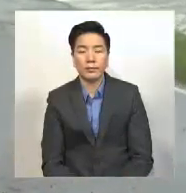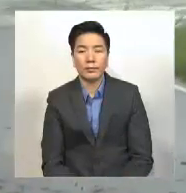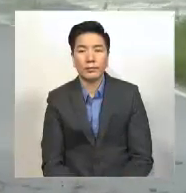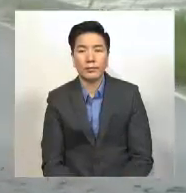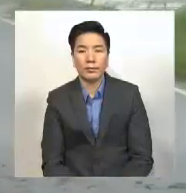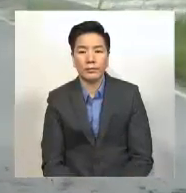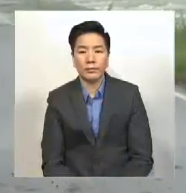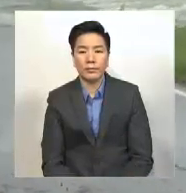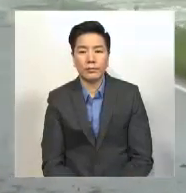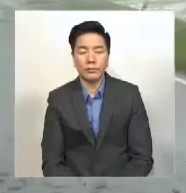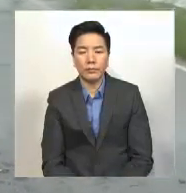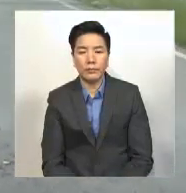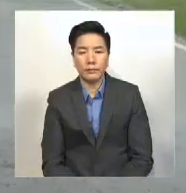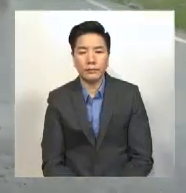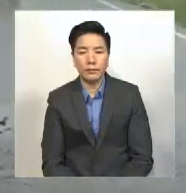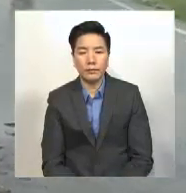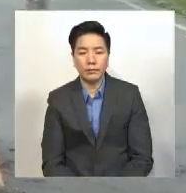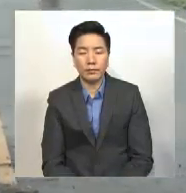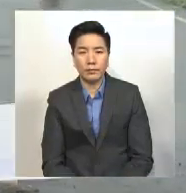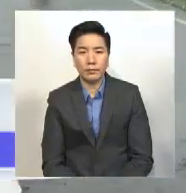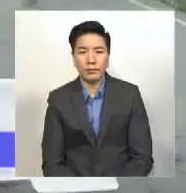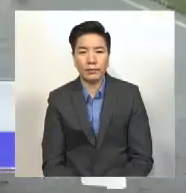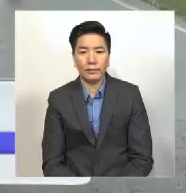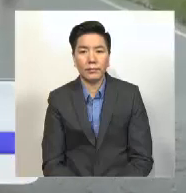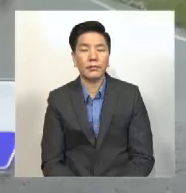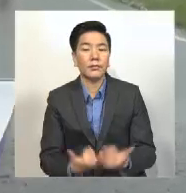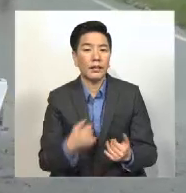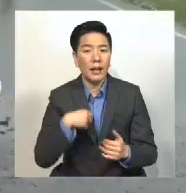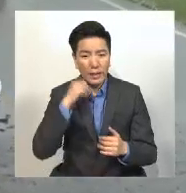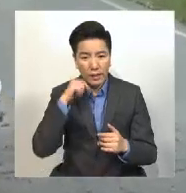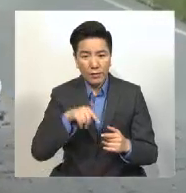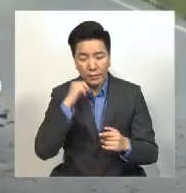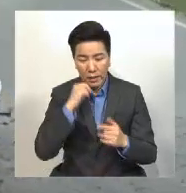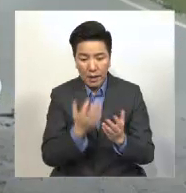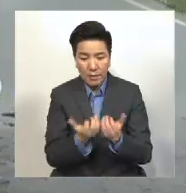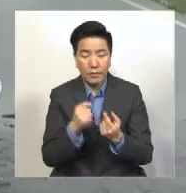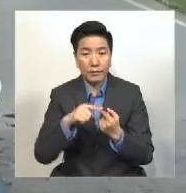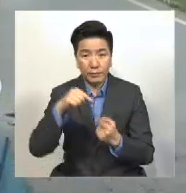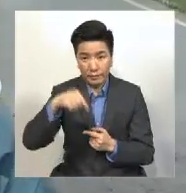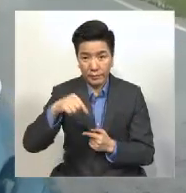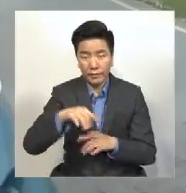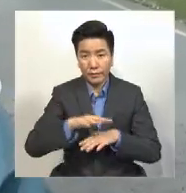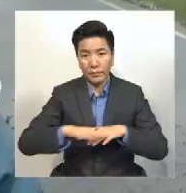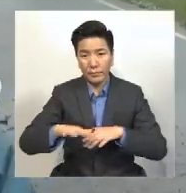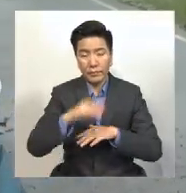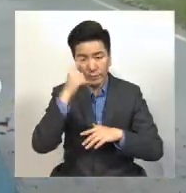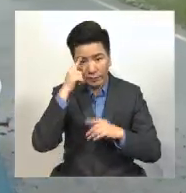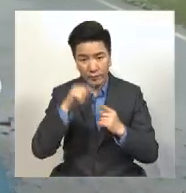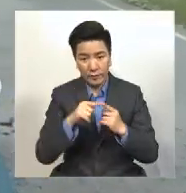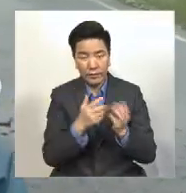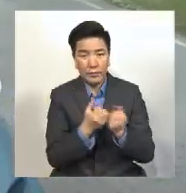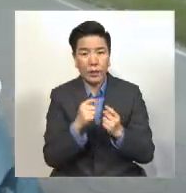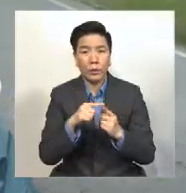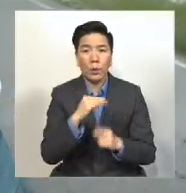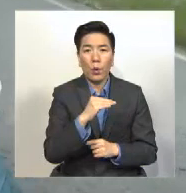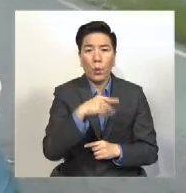นี่คือสถานการณ์น้ำนะครับของตำบลขวาวนะครับที่เป็นท้ายน้ำนะครับที่จะรับน้ำนะครับมาจากโพนท